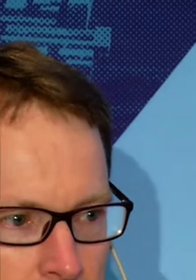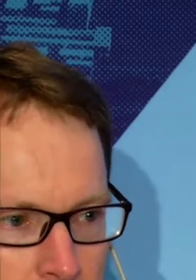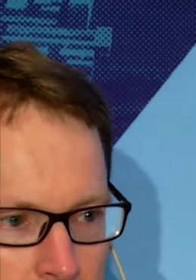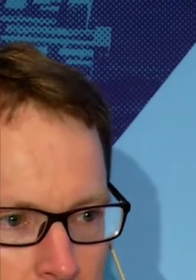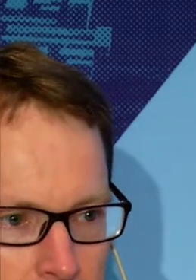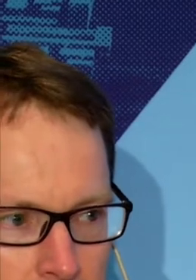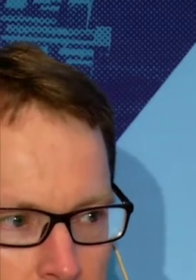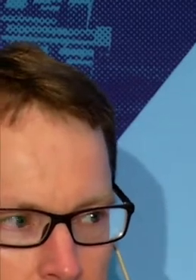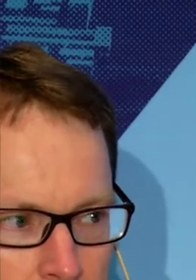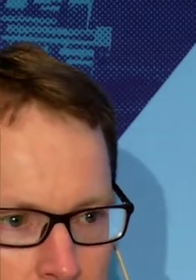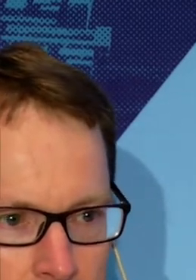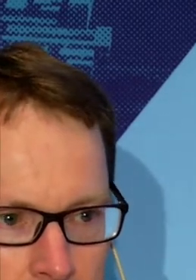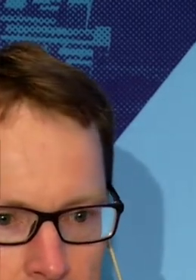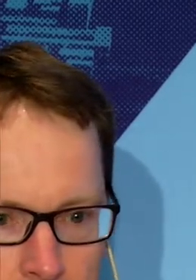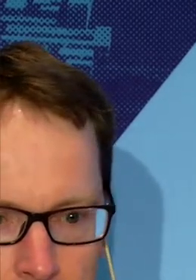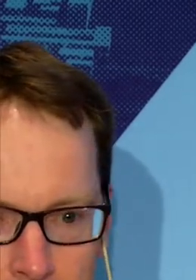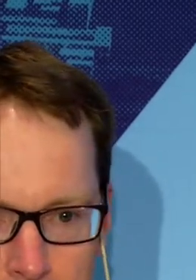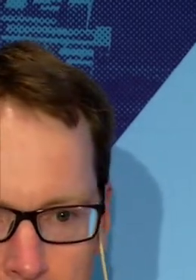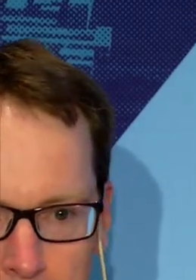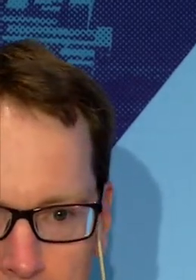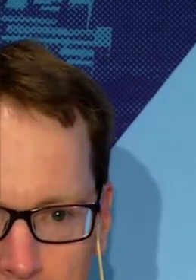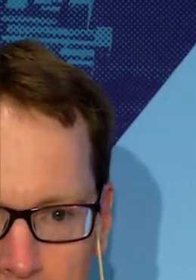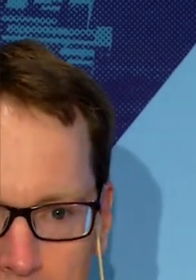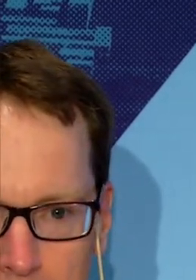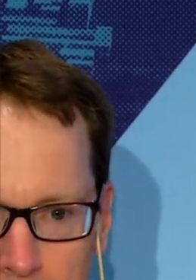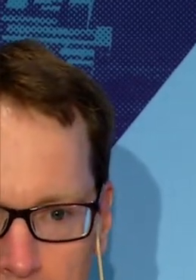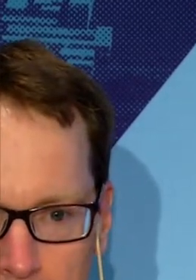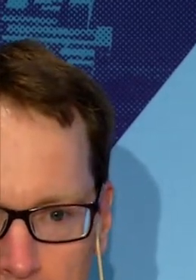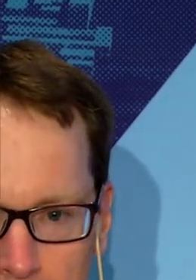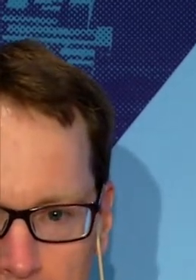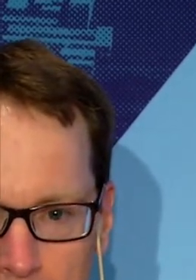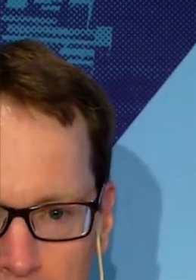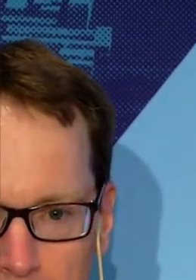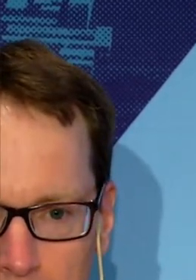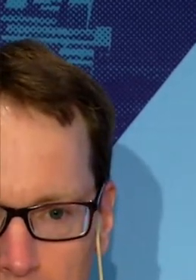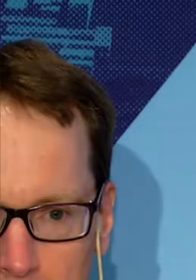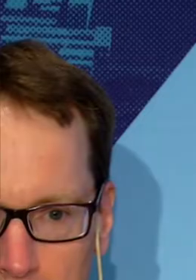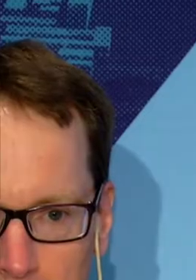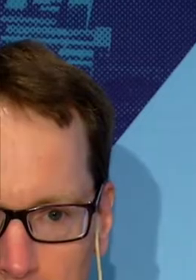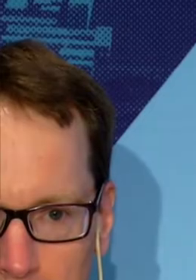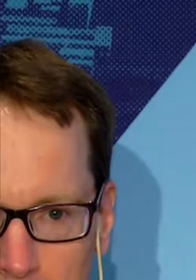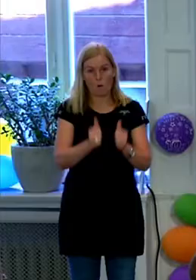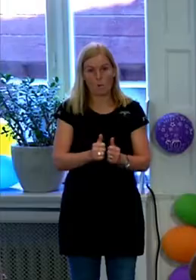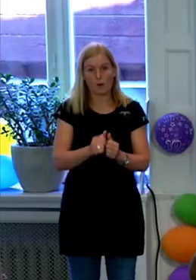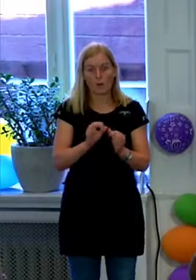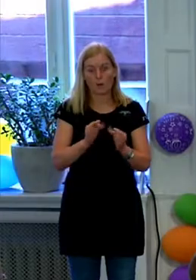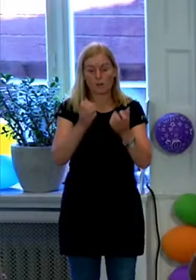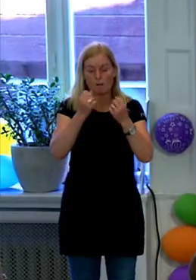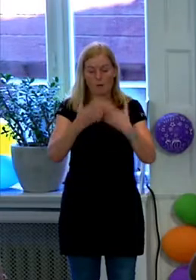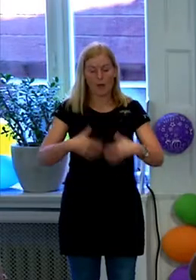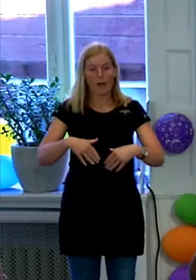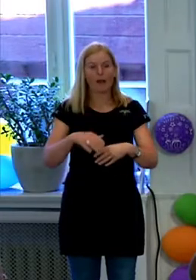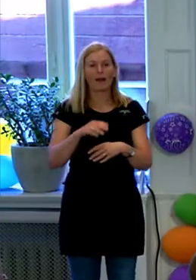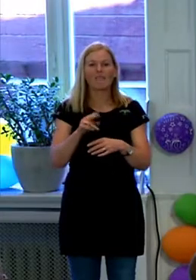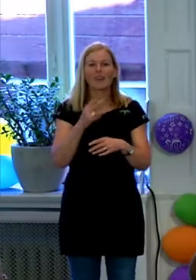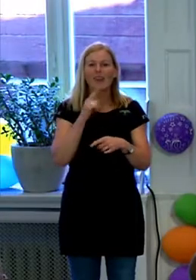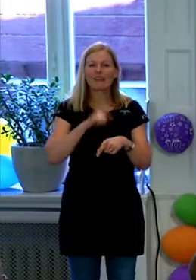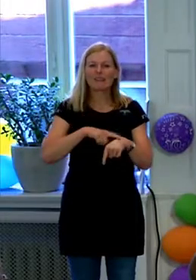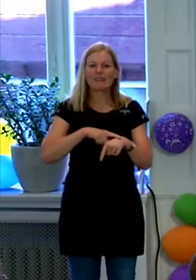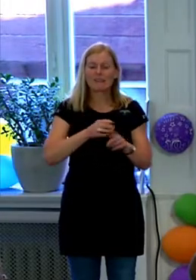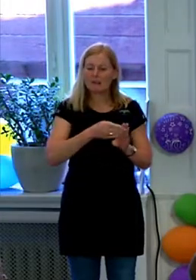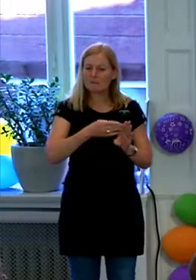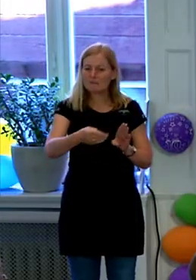hel del utredningsstudier och jättemycket samarbete med Lund för att hitta formerna för hur det här ska funka. Tidsperspektiv på liksom